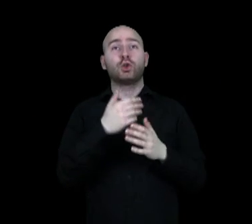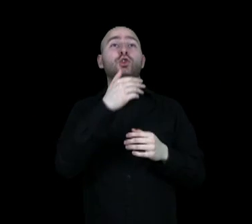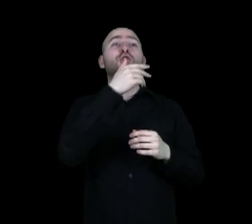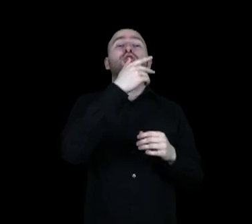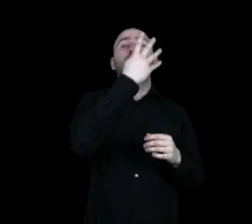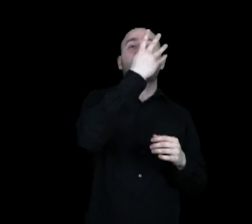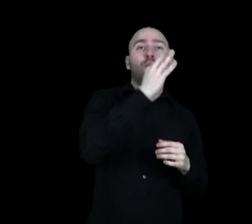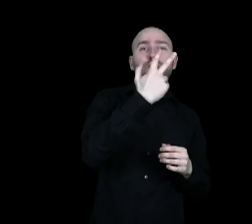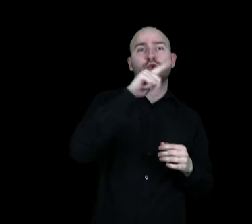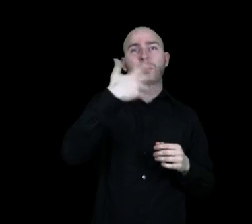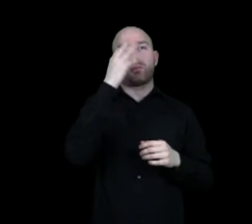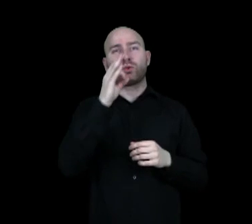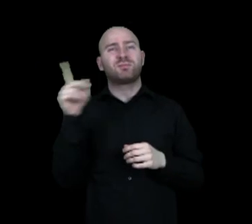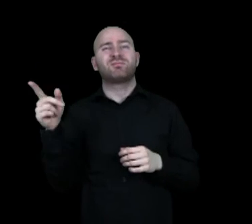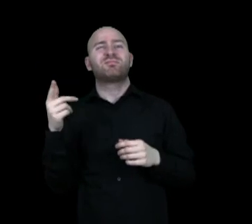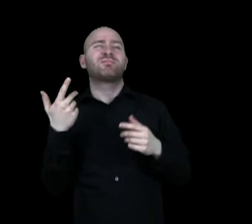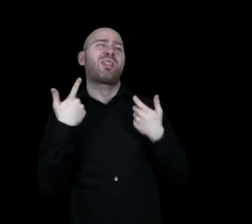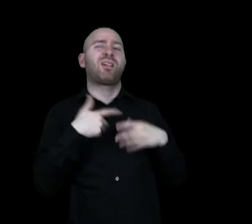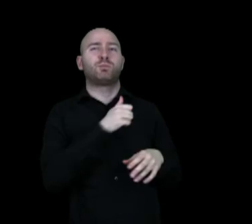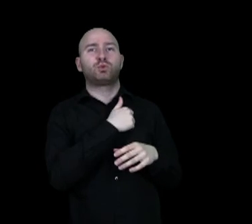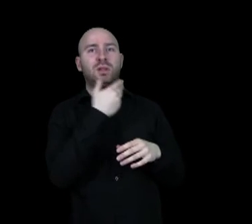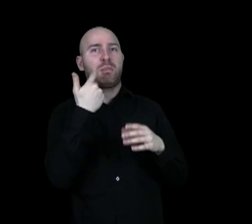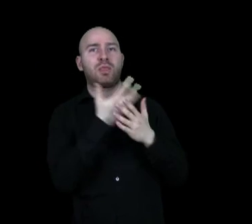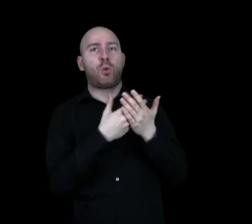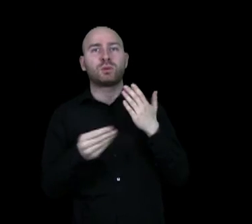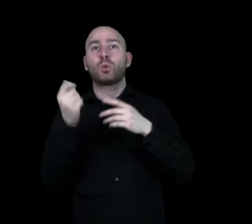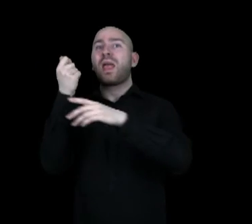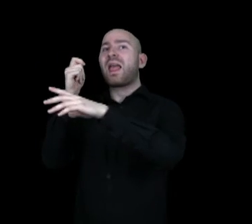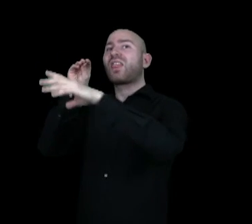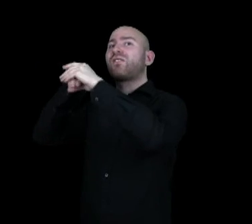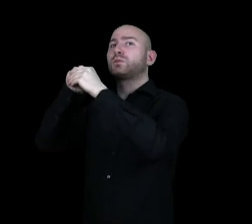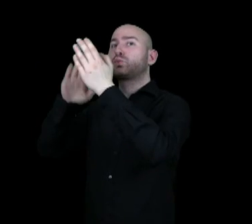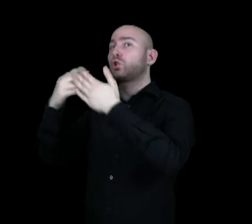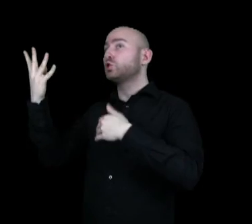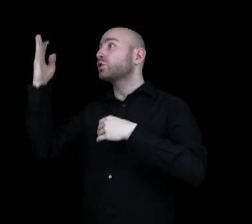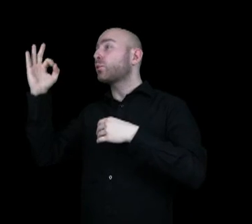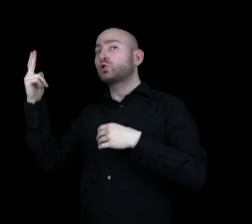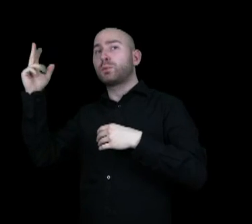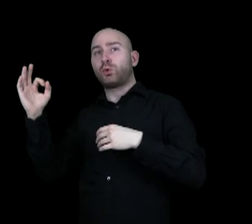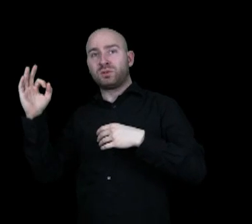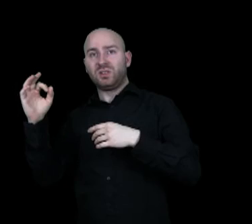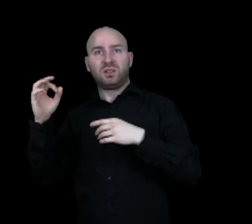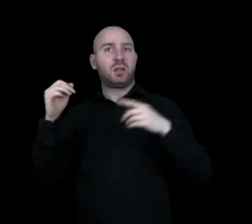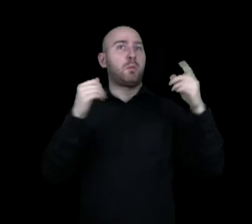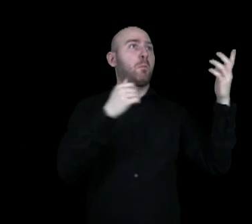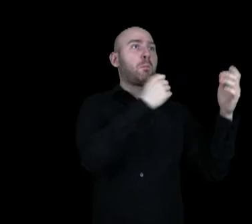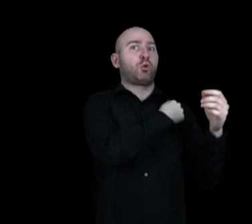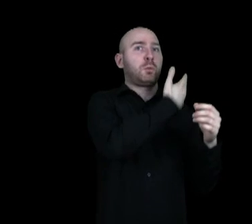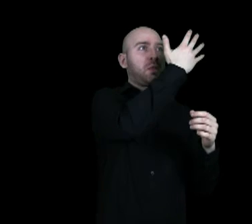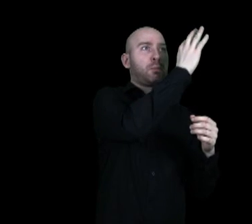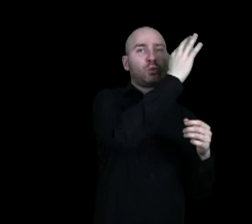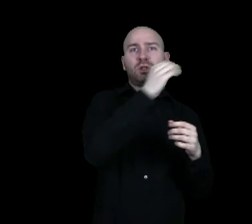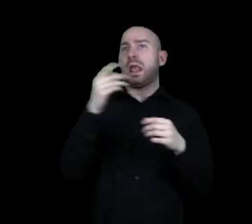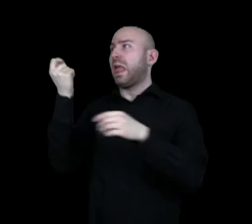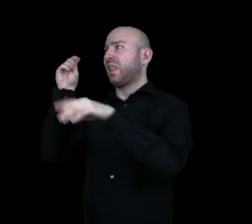miało dla nich sensu pożyczanie na 5% i inwestowanie dla 4% lub 3% zysku. Ale po obniżce